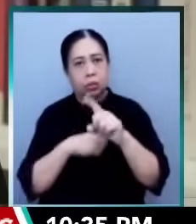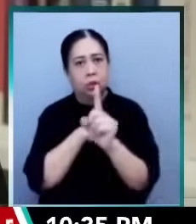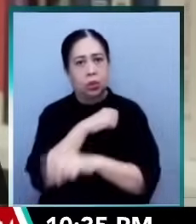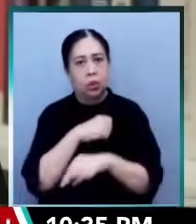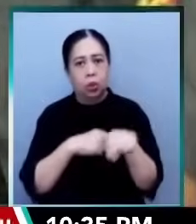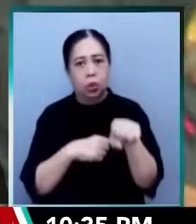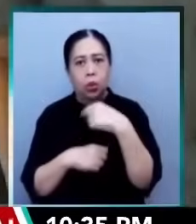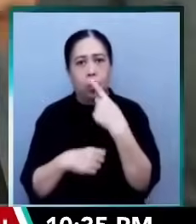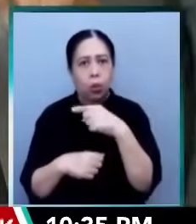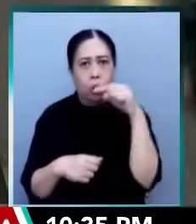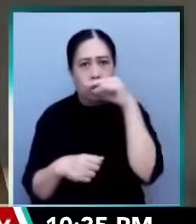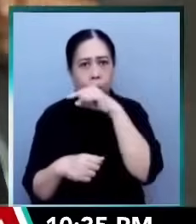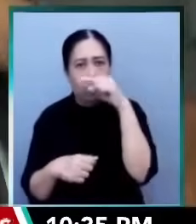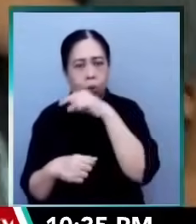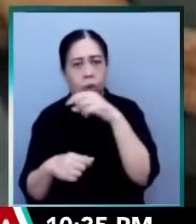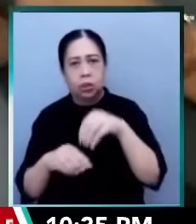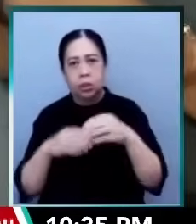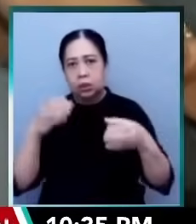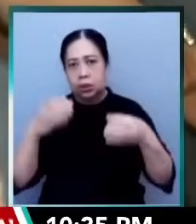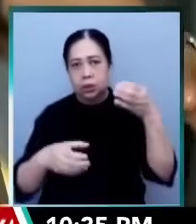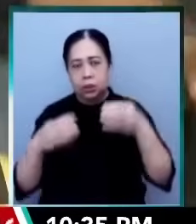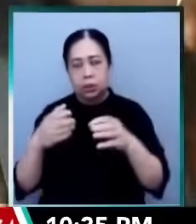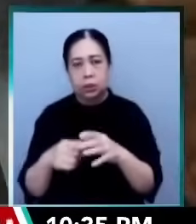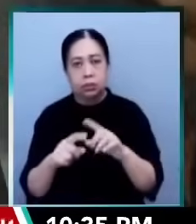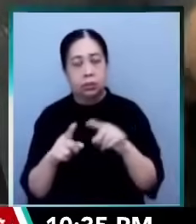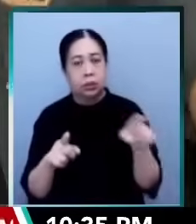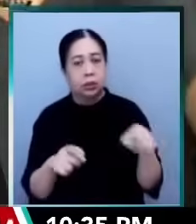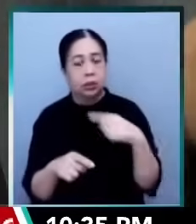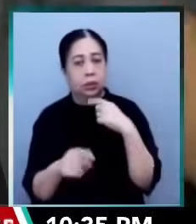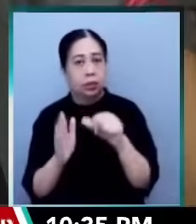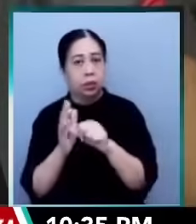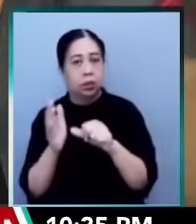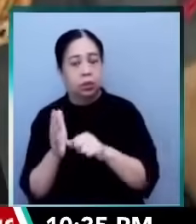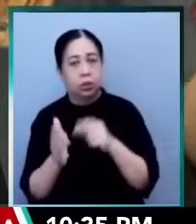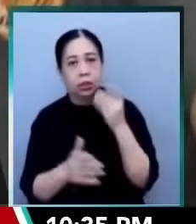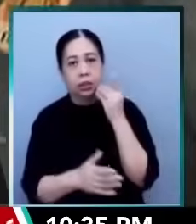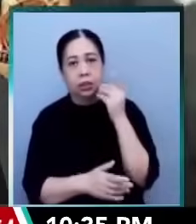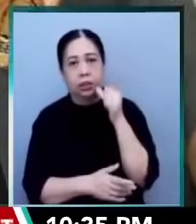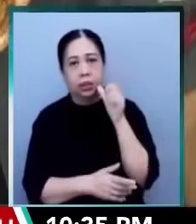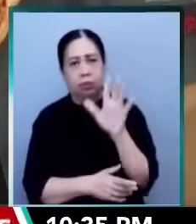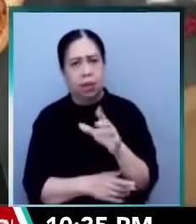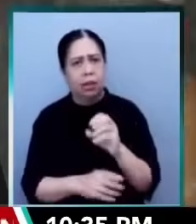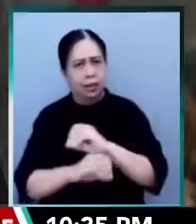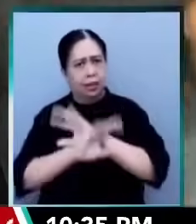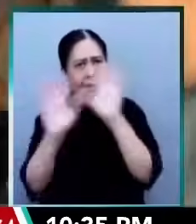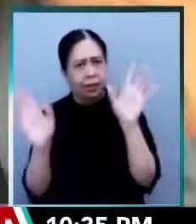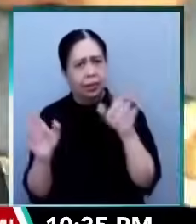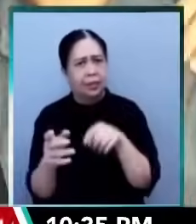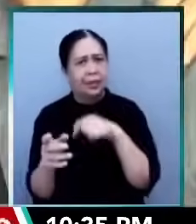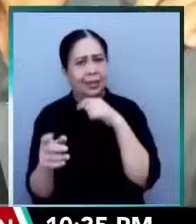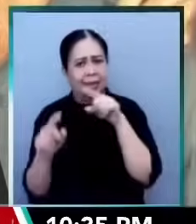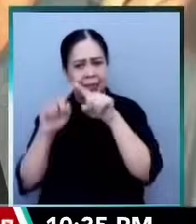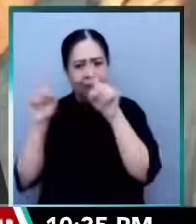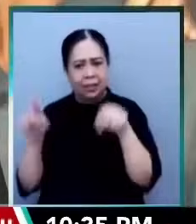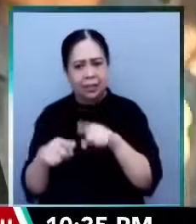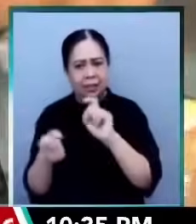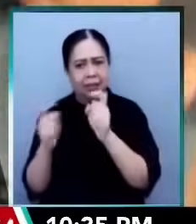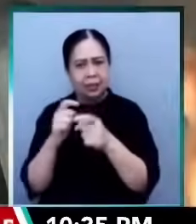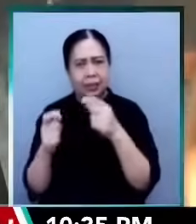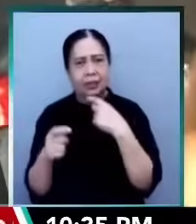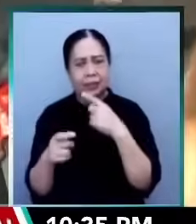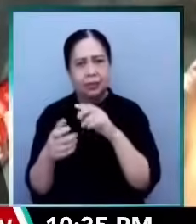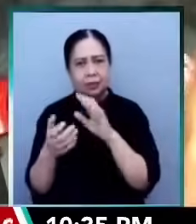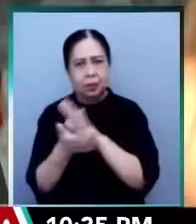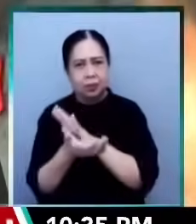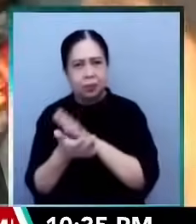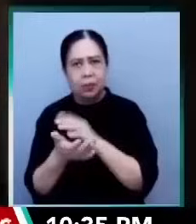nagsinungaling sa hukuman. Pero giit ng abogado ni De Lima, malinaw sa desisyon ng korte na hindi ang recantation ng mga testigo ang basihan